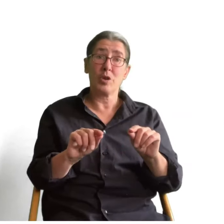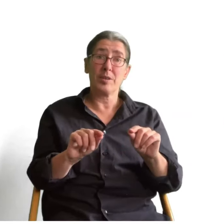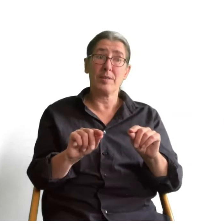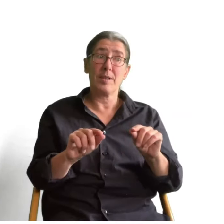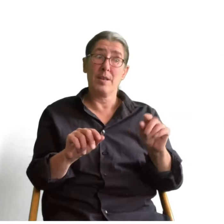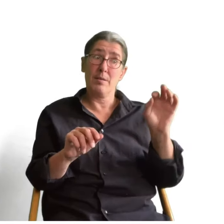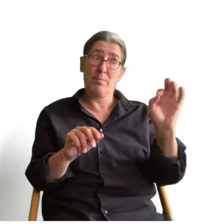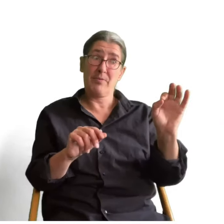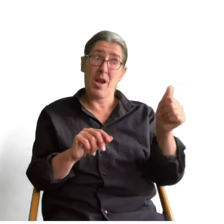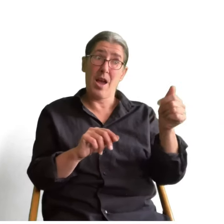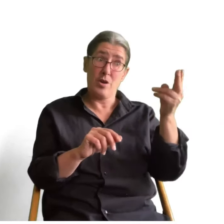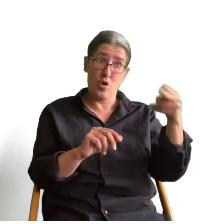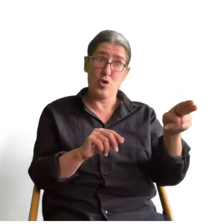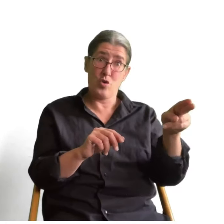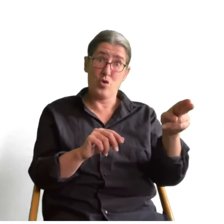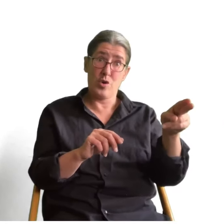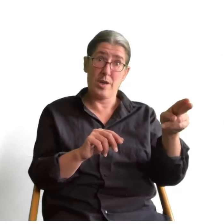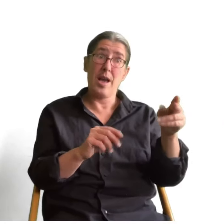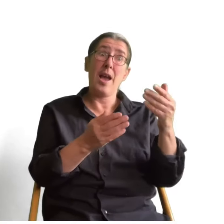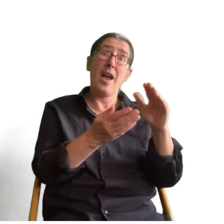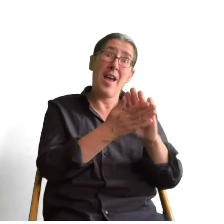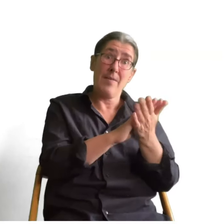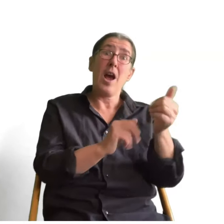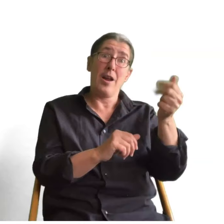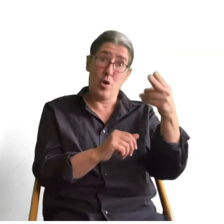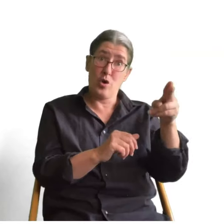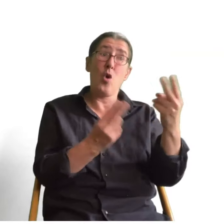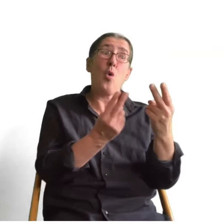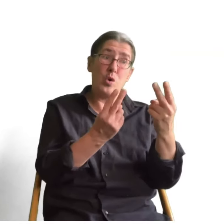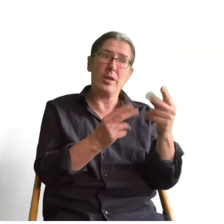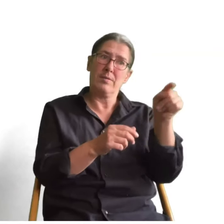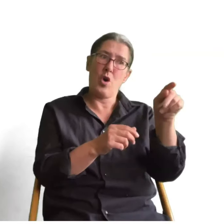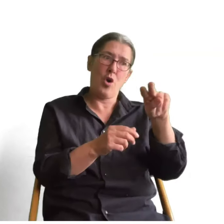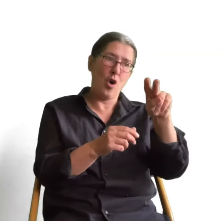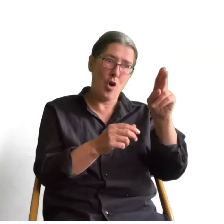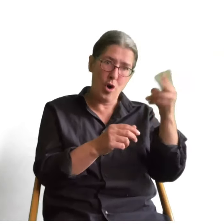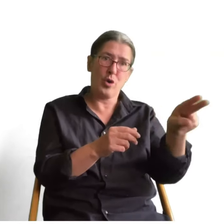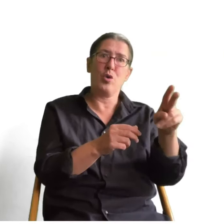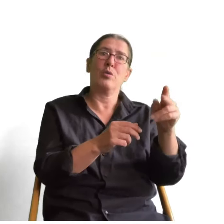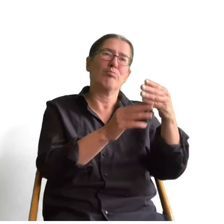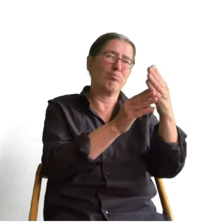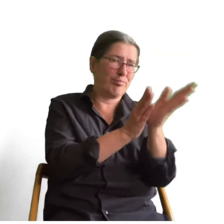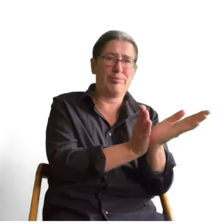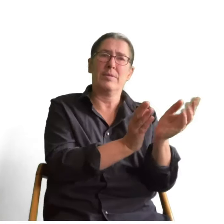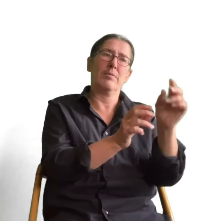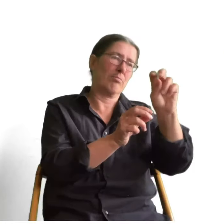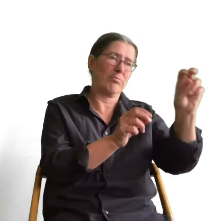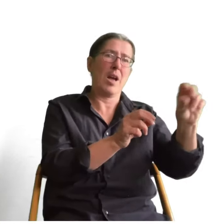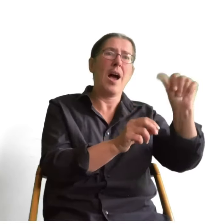Das heißt, wenn das jetzt ein Euro ist, dann ist das entweder ein Euro oder man teilt diesen Euro auf